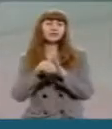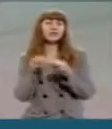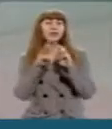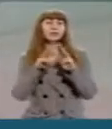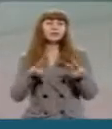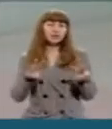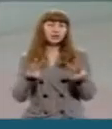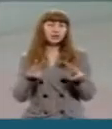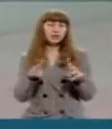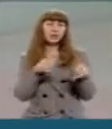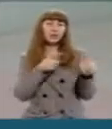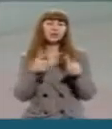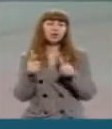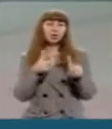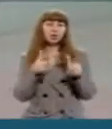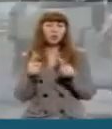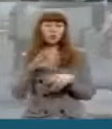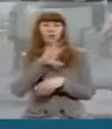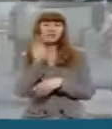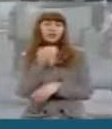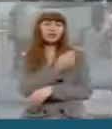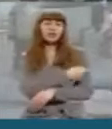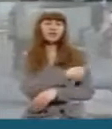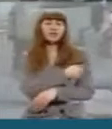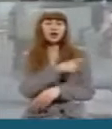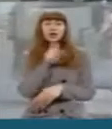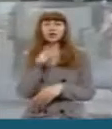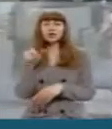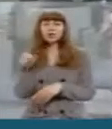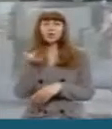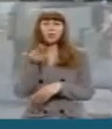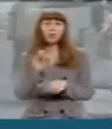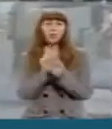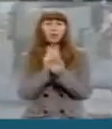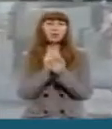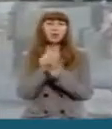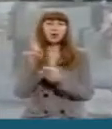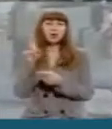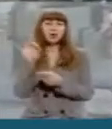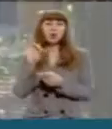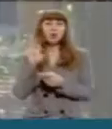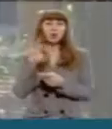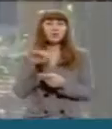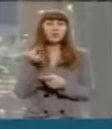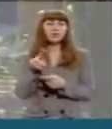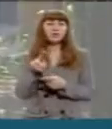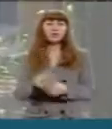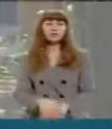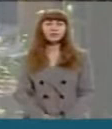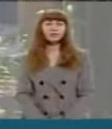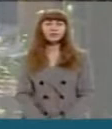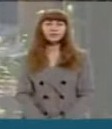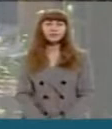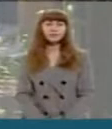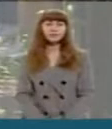шектеуге, көп адам жиналатын орындарға бармауға, бетперде тағуға кеңес береді. Аурудың алғашқы белгілері байқалған жағдайда медициналық